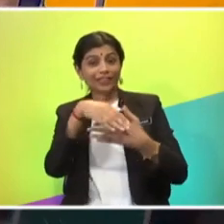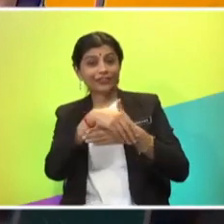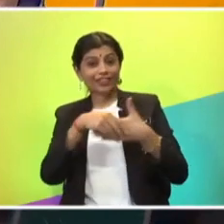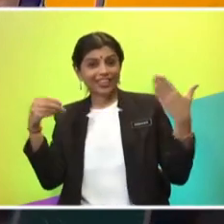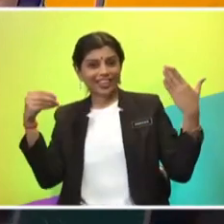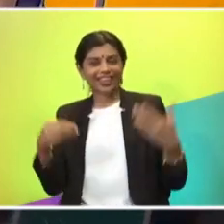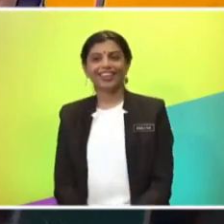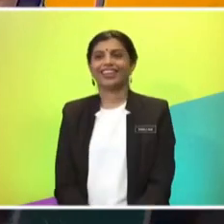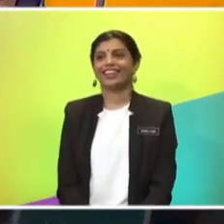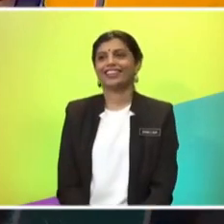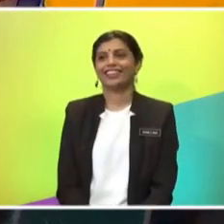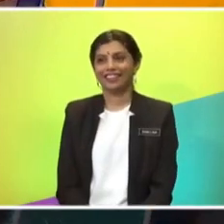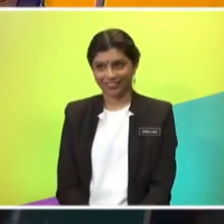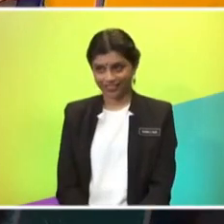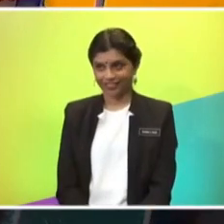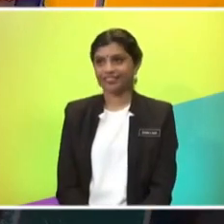Alhamdulillah dapat